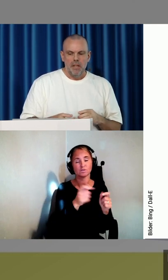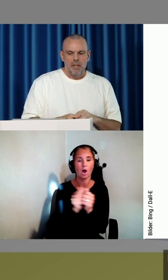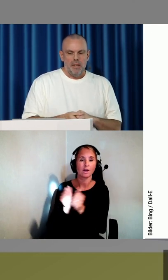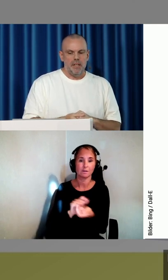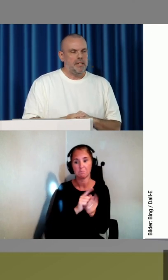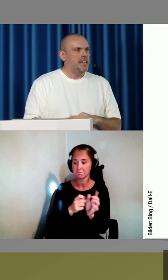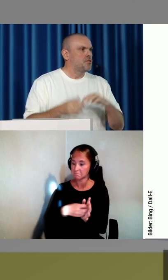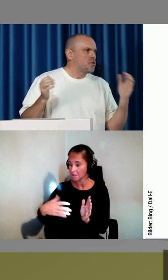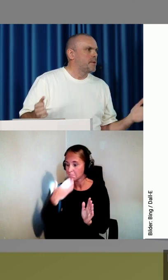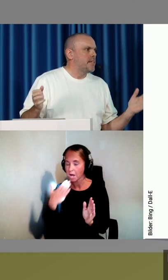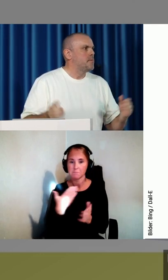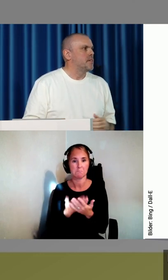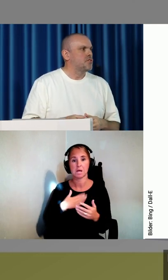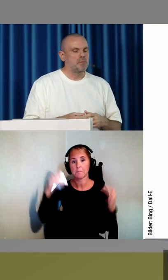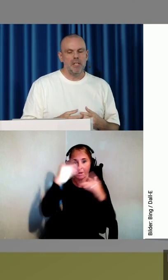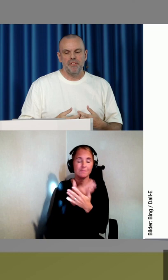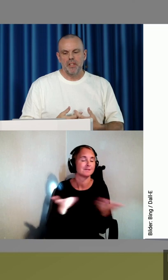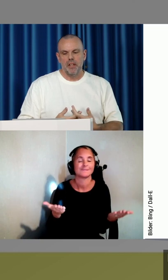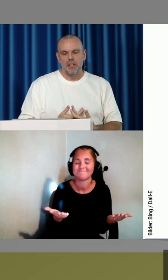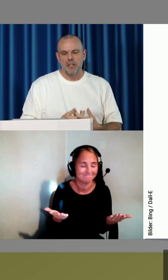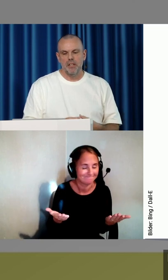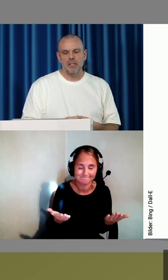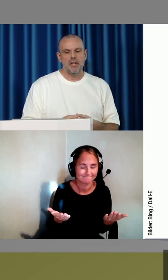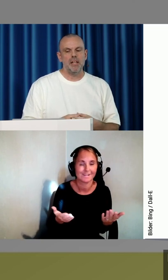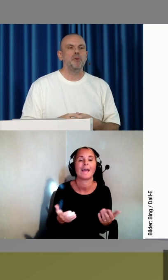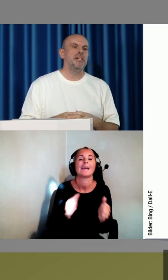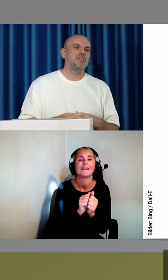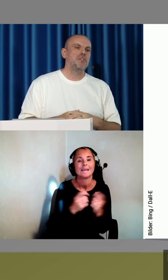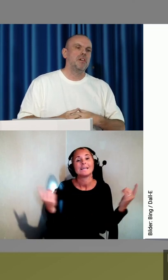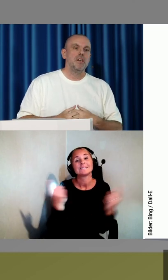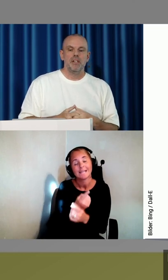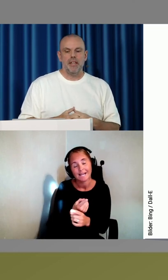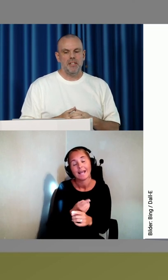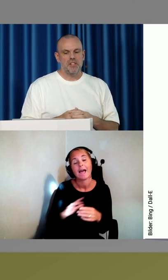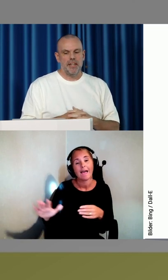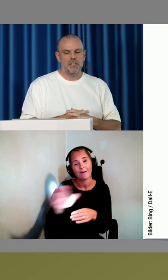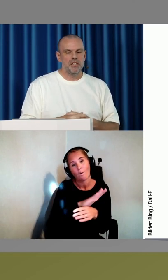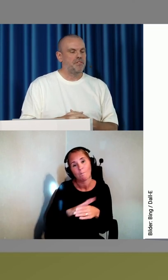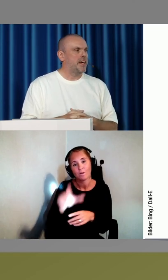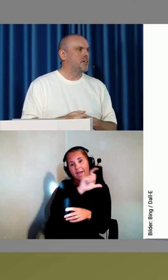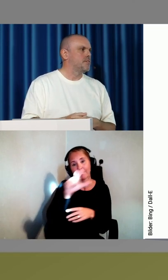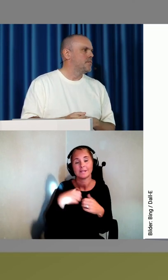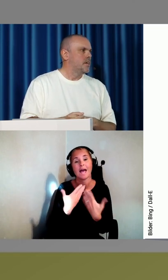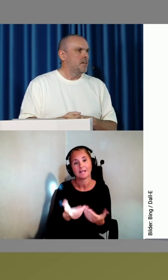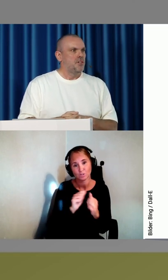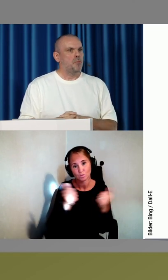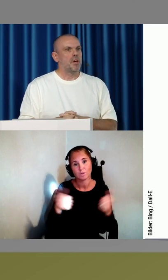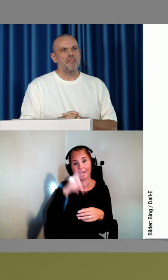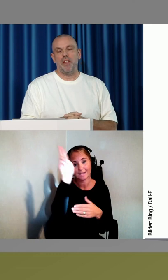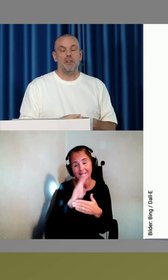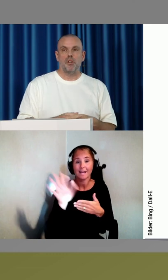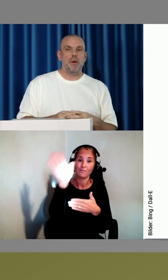eh Det här är ett stort och brett ämne som innefattar allt möjligt Det är design färger